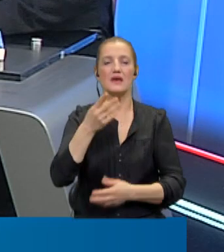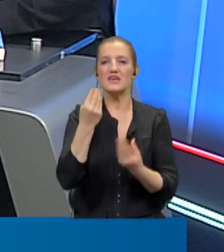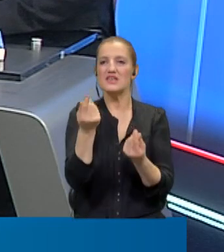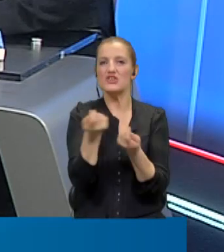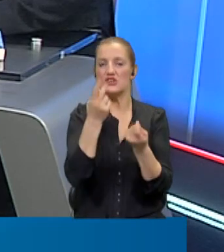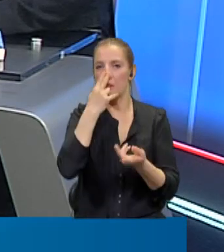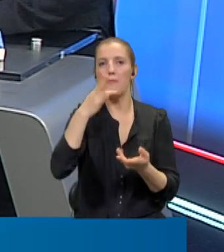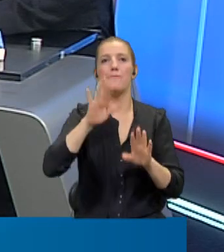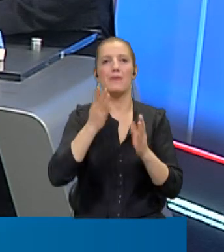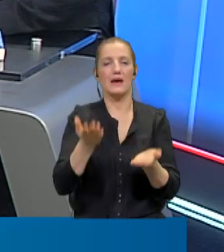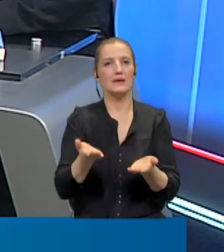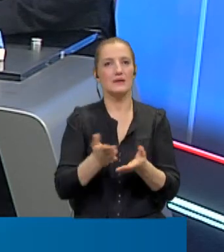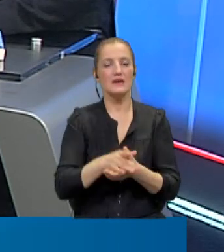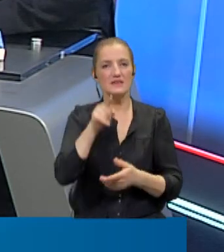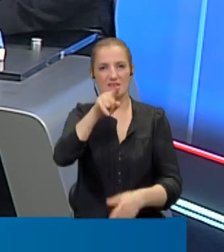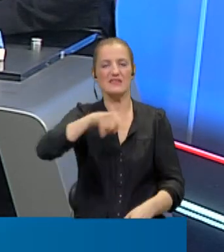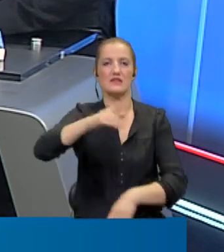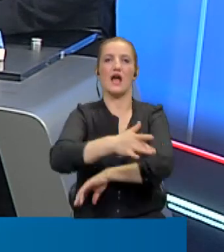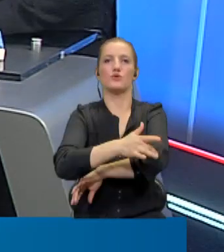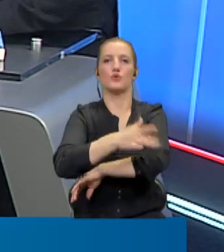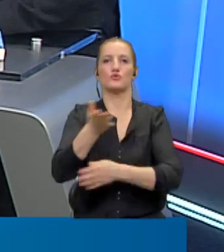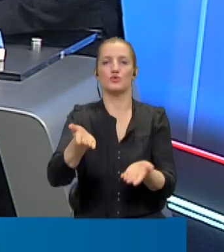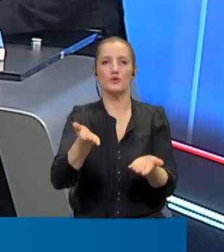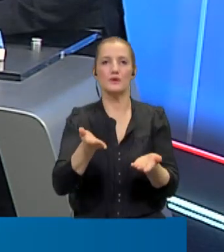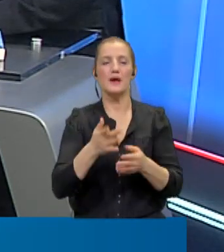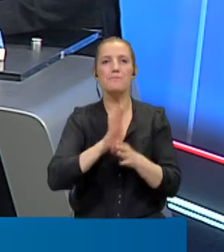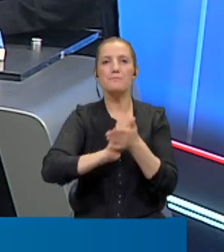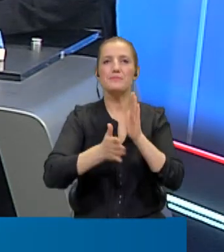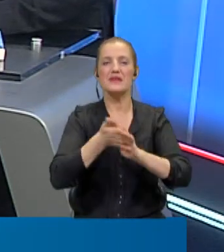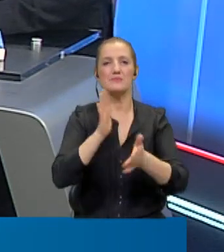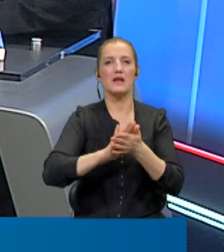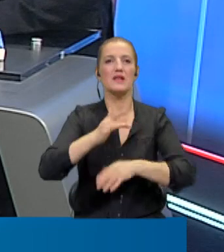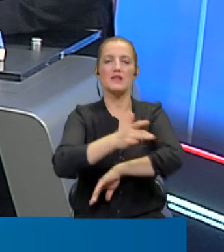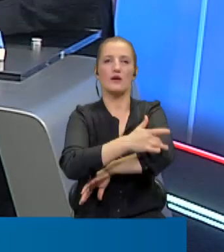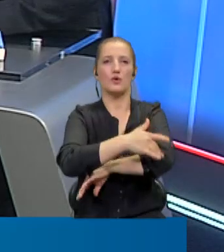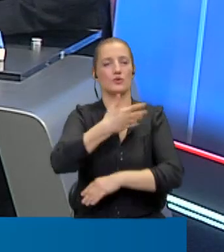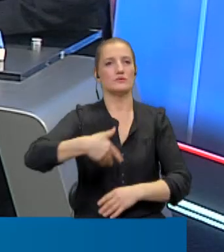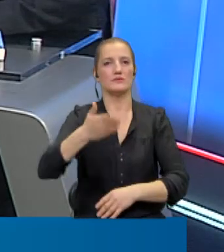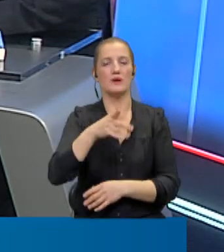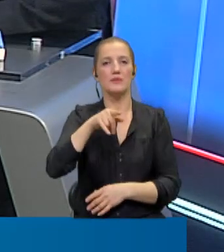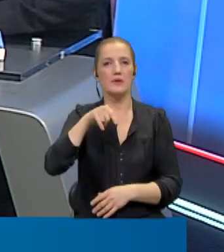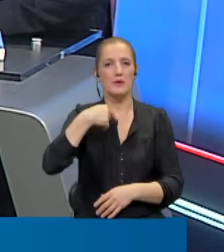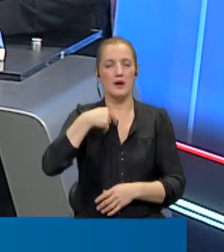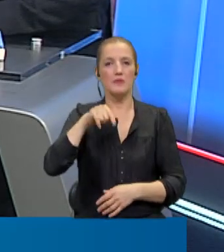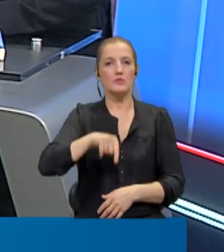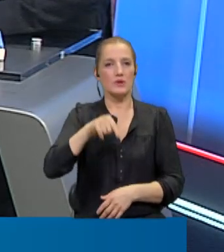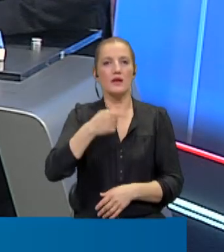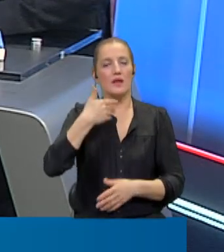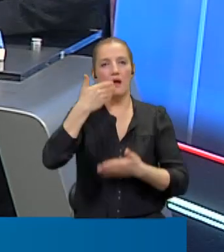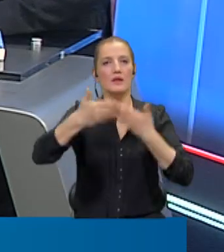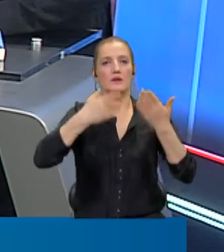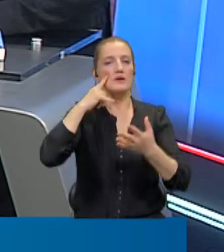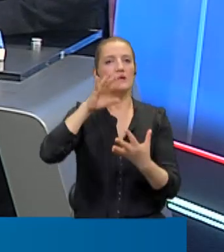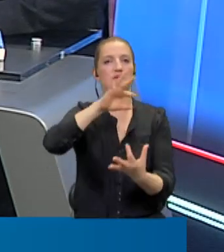beğenmeyenlere ya sizde Nankörsün gitmedi bizim yani biliyorsun değil mi o gün ben buradan çağrı yaptım